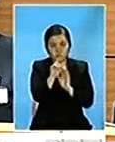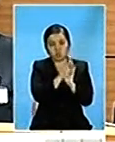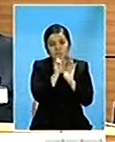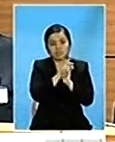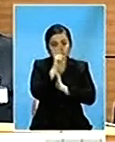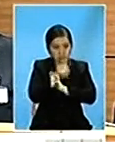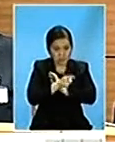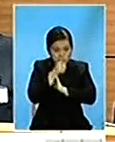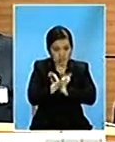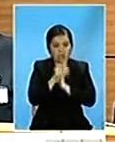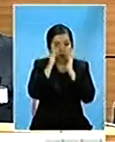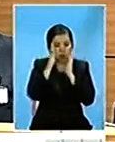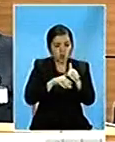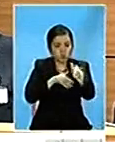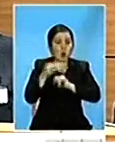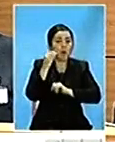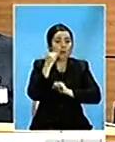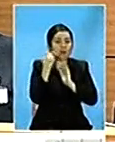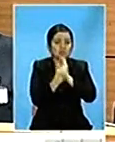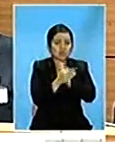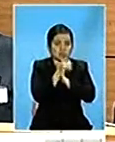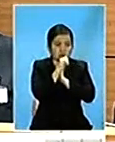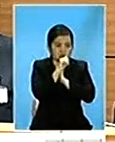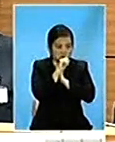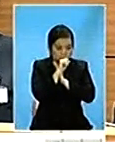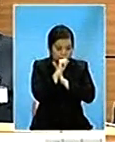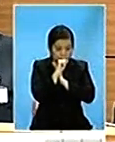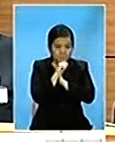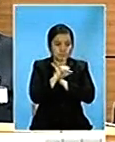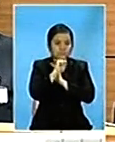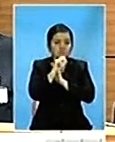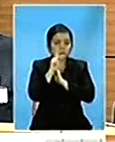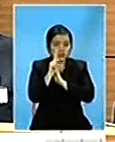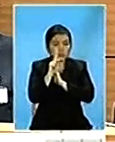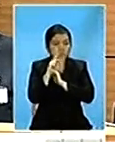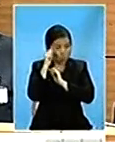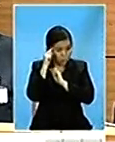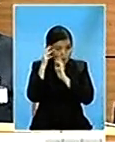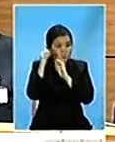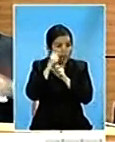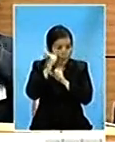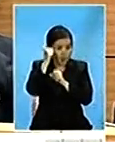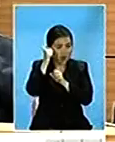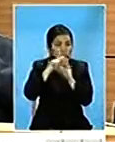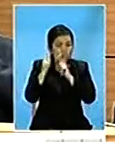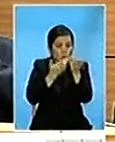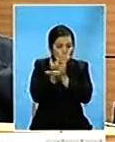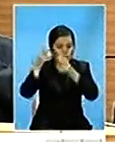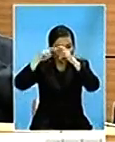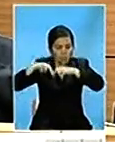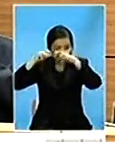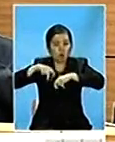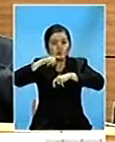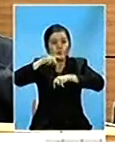ริงๆว่าพี่น้องบ้านผมจะมีความหวังไหมครับหรือว่าต้องคุยกันศึกษารายละเอียดอยู่ก็มันเป็นพัน